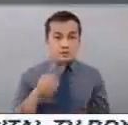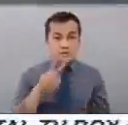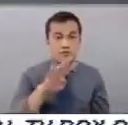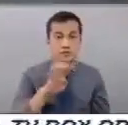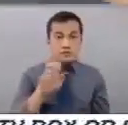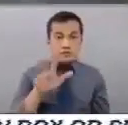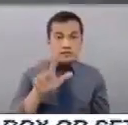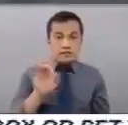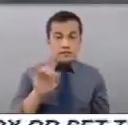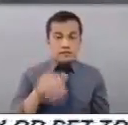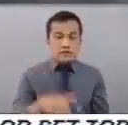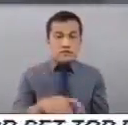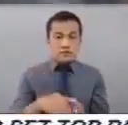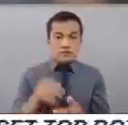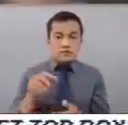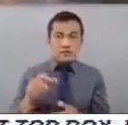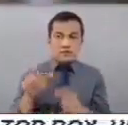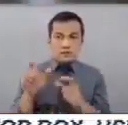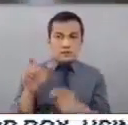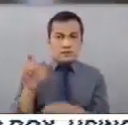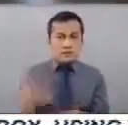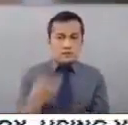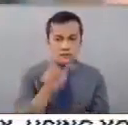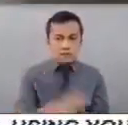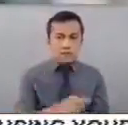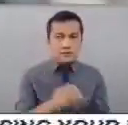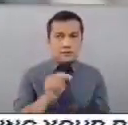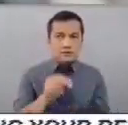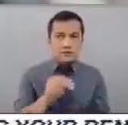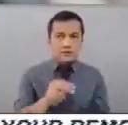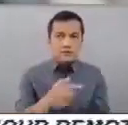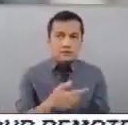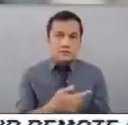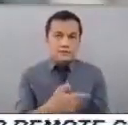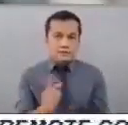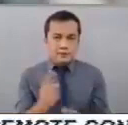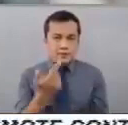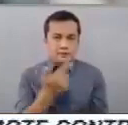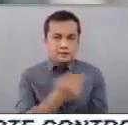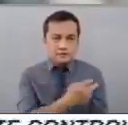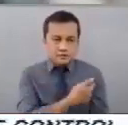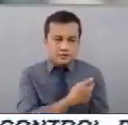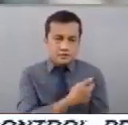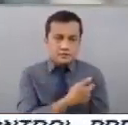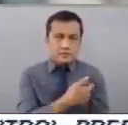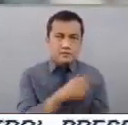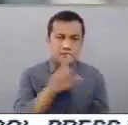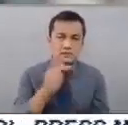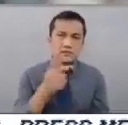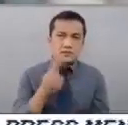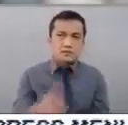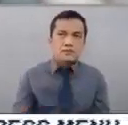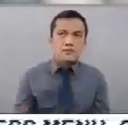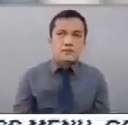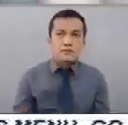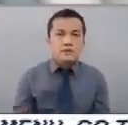mga mild at asymptomatic COVID-19 patients. Ayon sa alkalde, as of September 26, aabot na